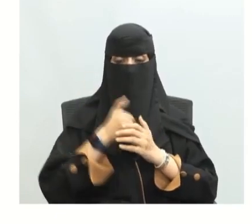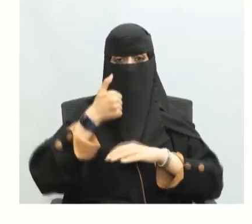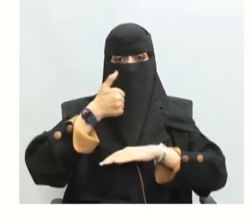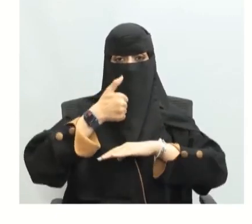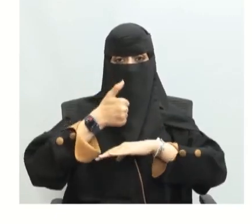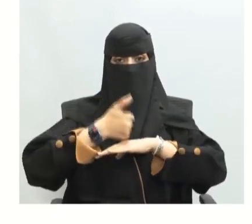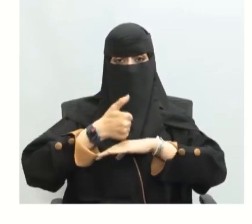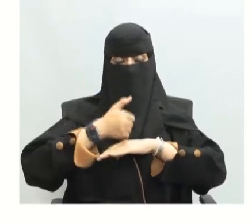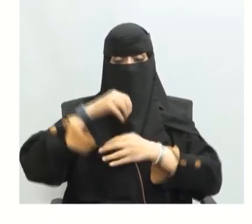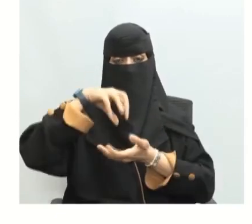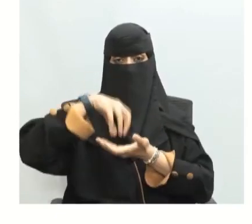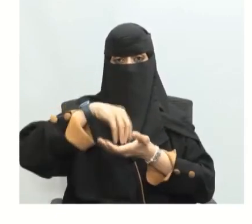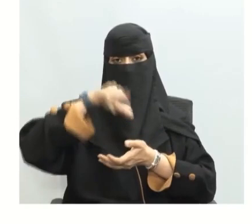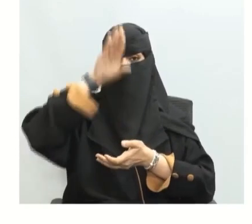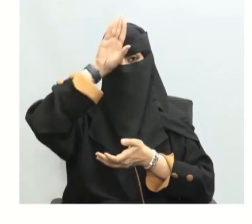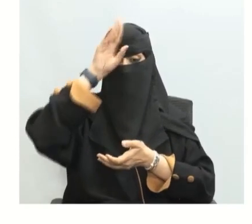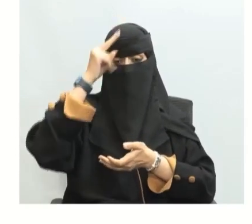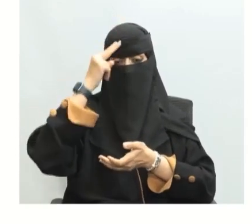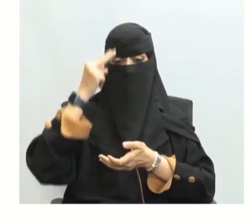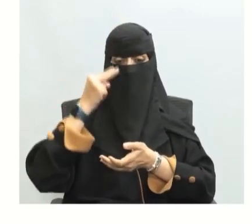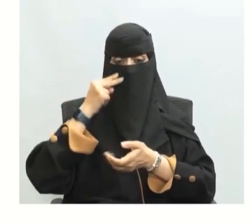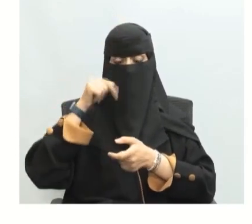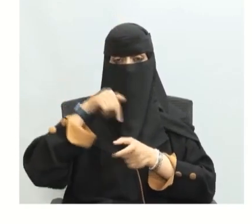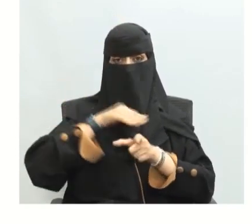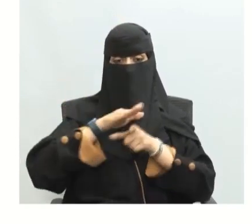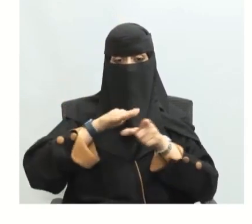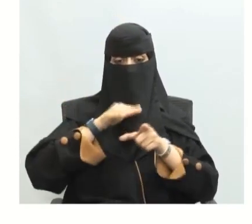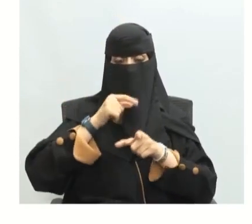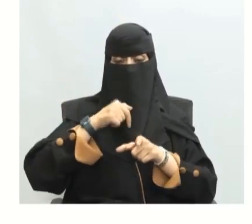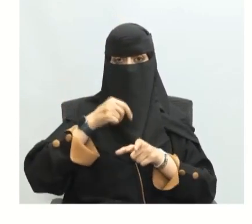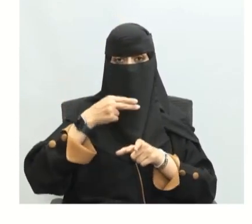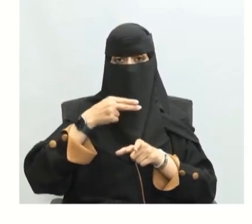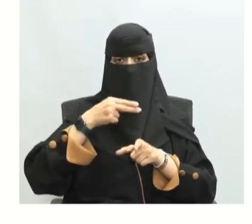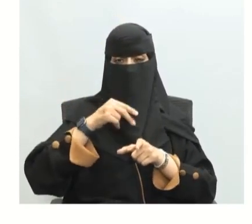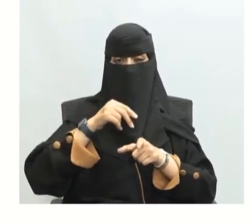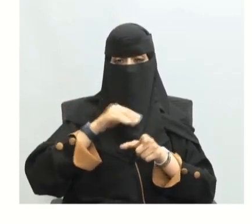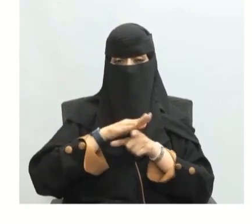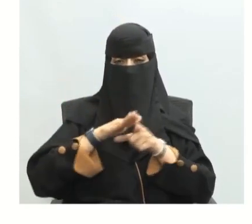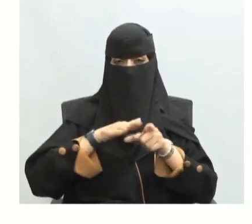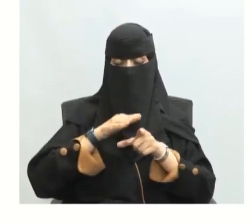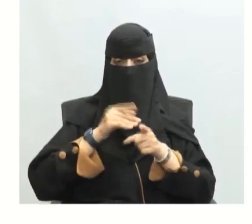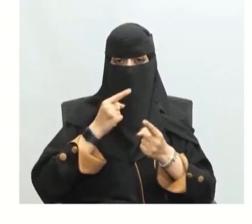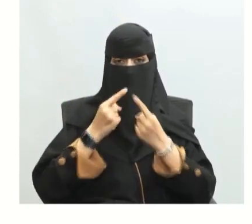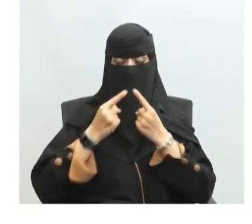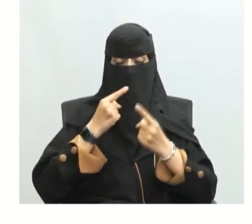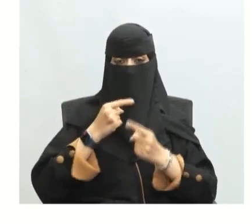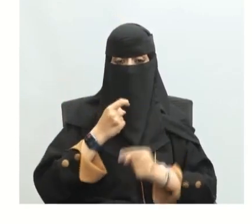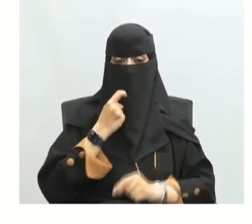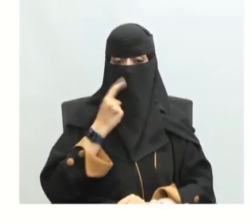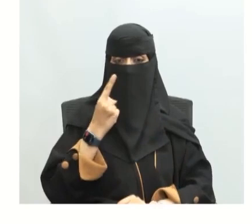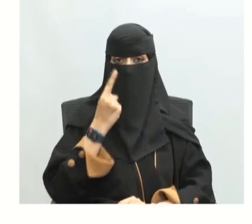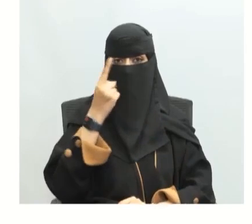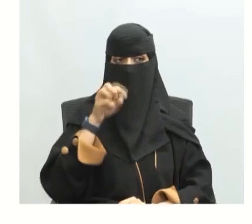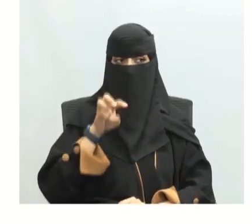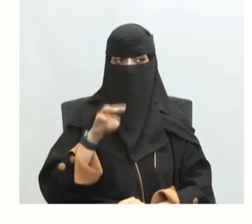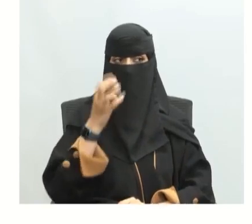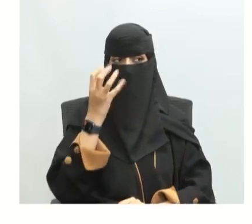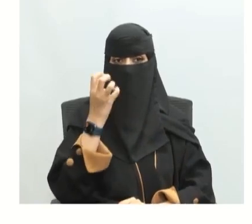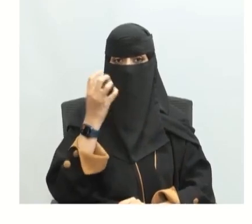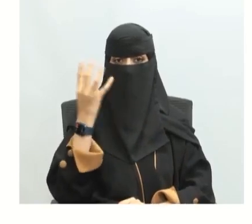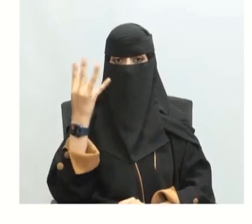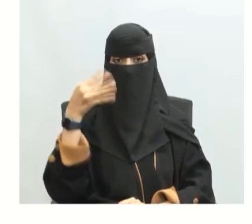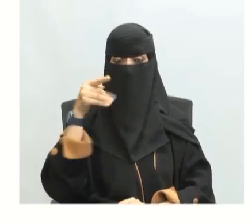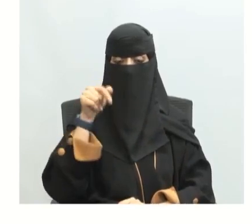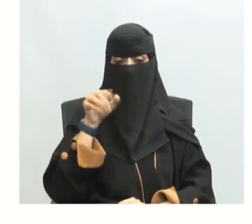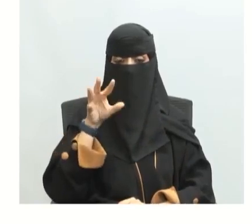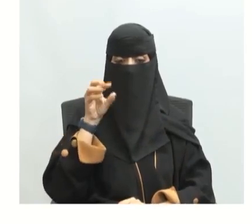اسس مركز الملك عبد العزيز الحوار الوطني في عام 1440 هجريا العباره صحيحه ام خاطئه